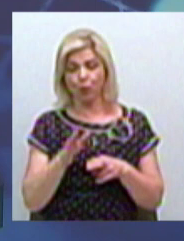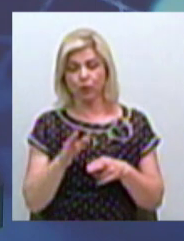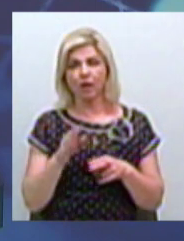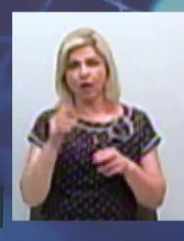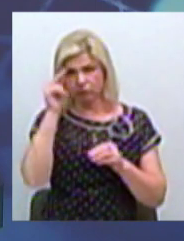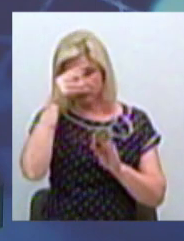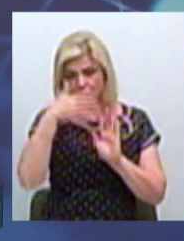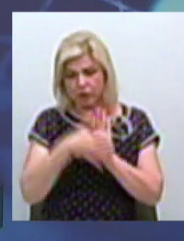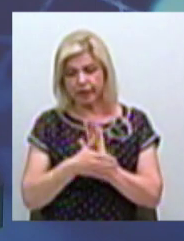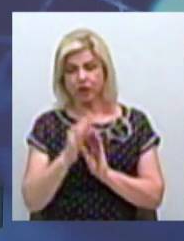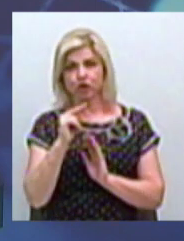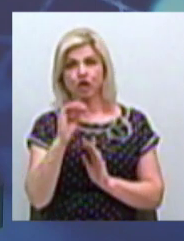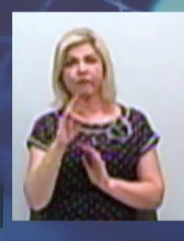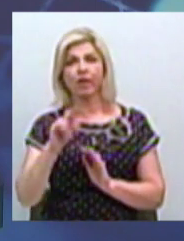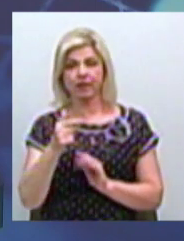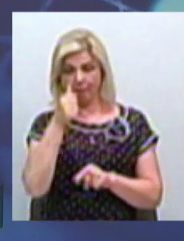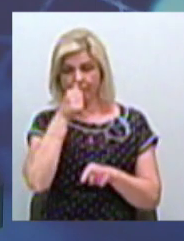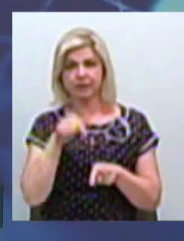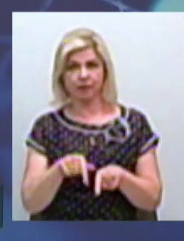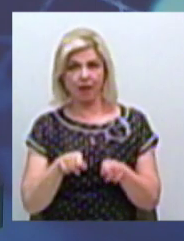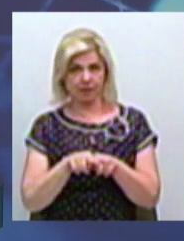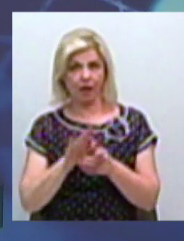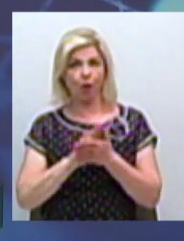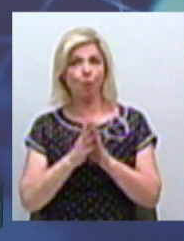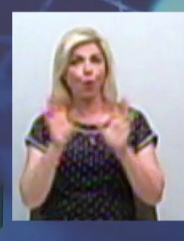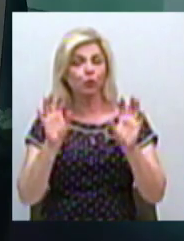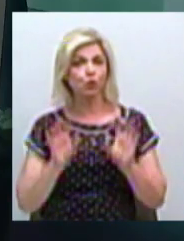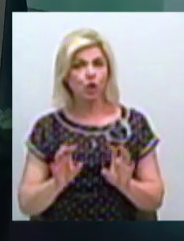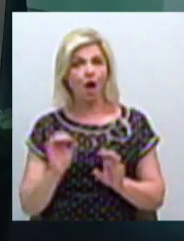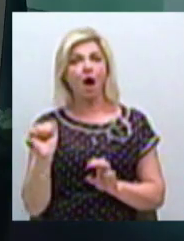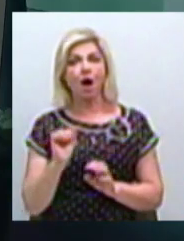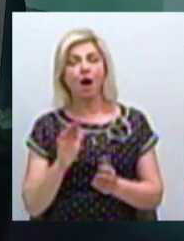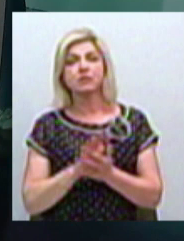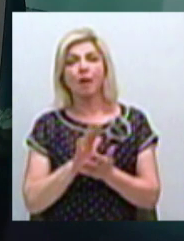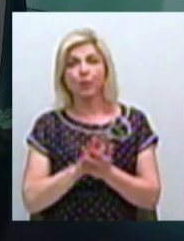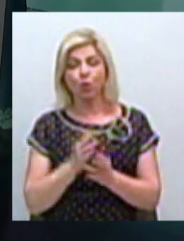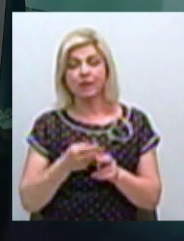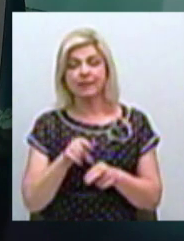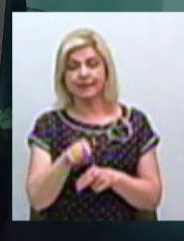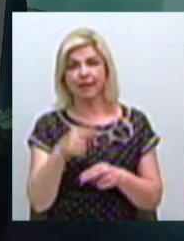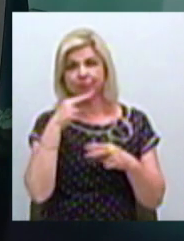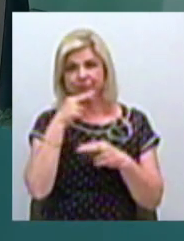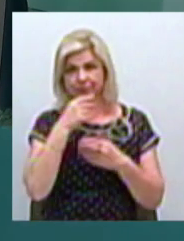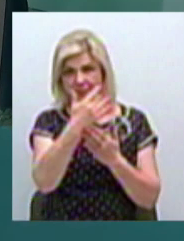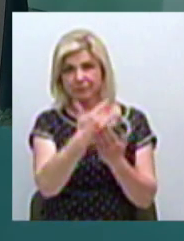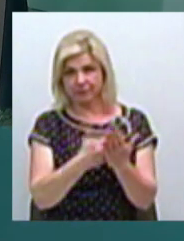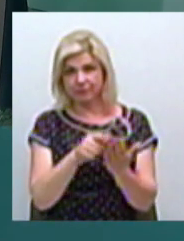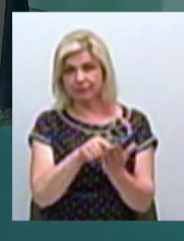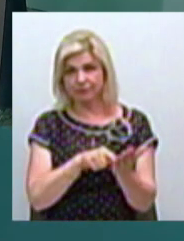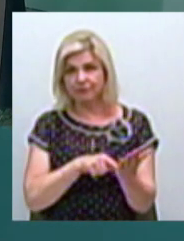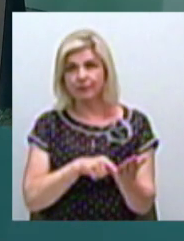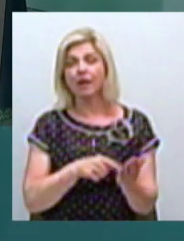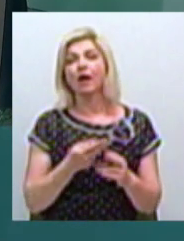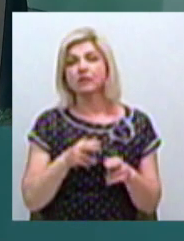місяця, таке положення. А забруднені цими перечисленими показниками говорять,